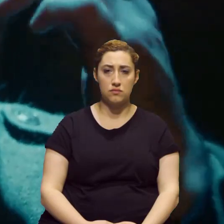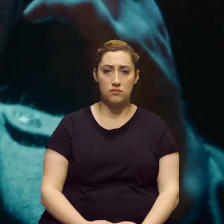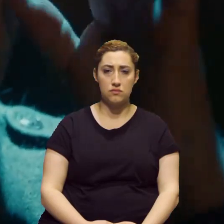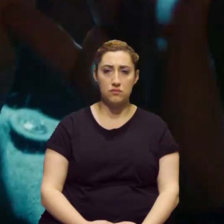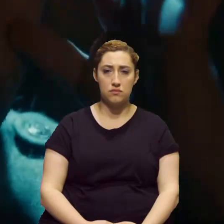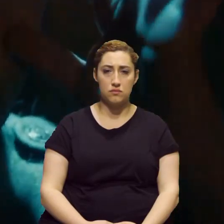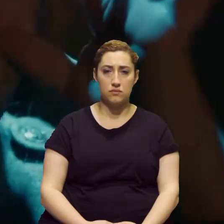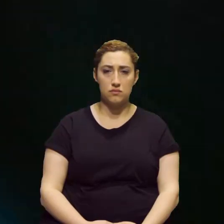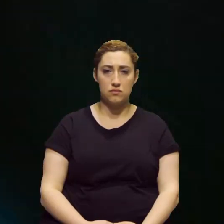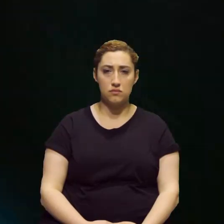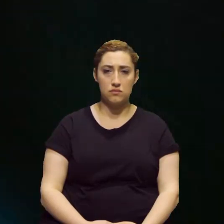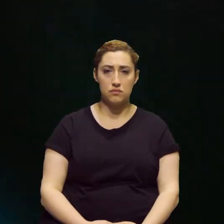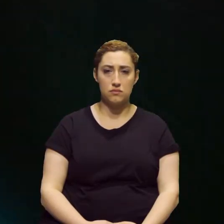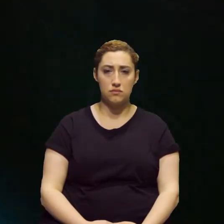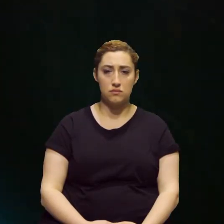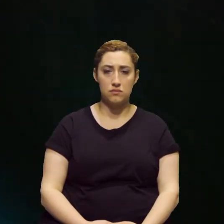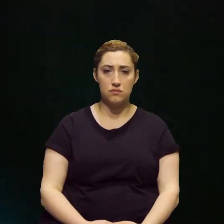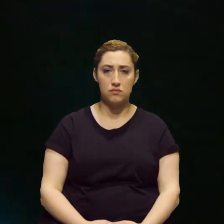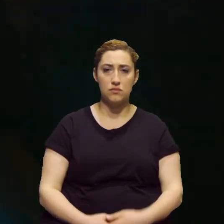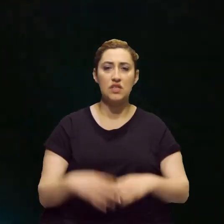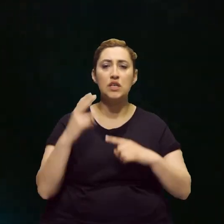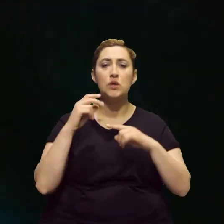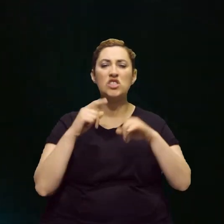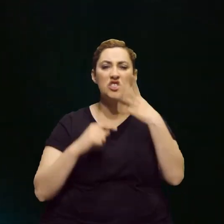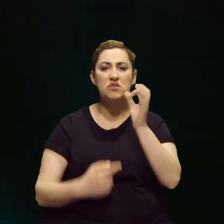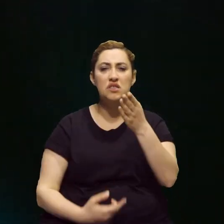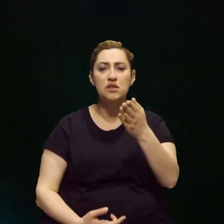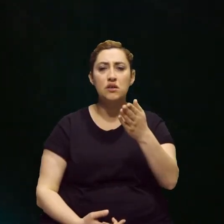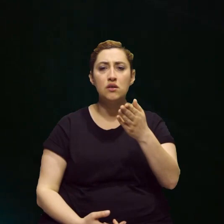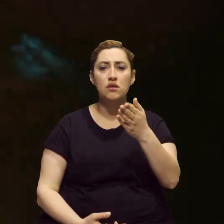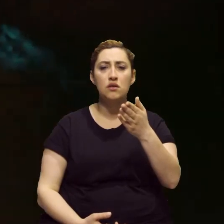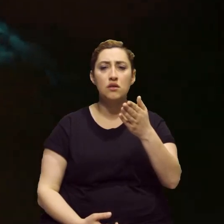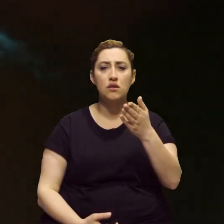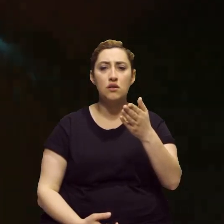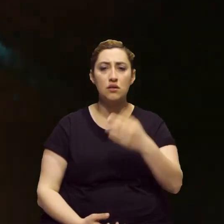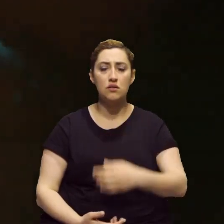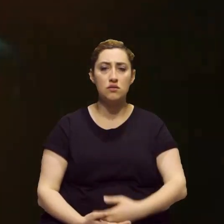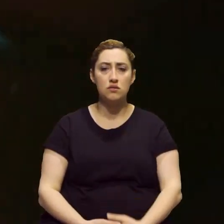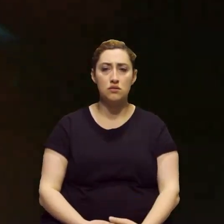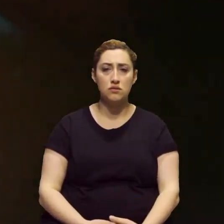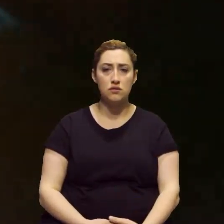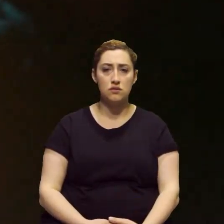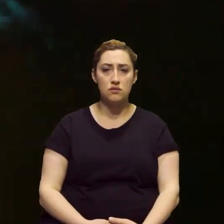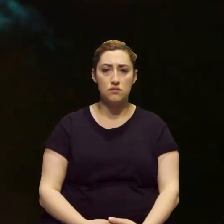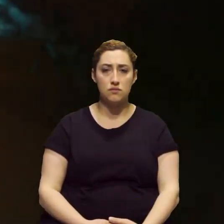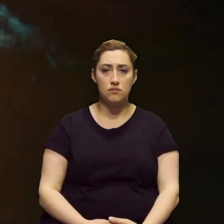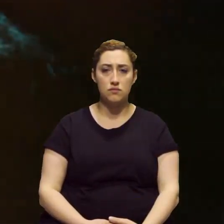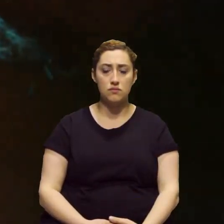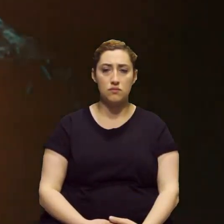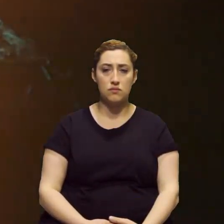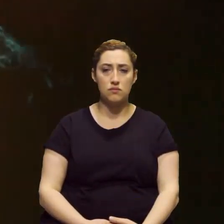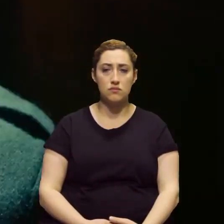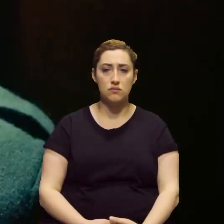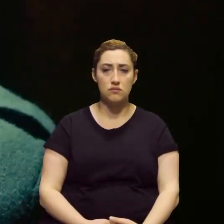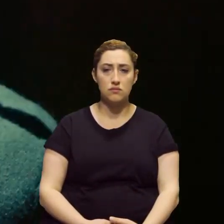Açıkta kalan gözünü kocaman açtı. Hüseyin Hanım, kimsin sen? Galip kıpırdamadan gergin bakıyor.